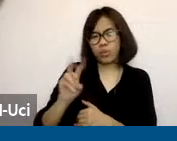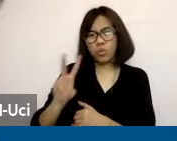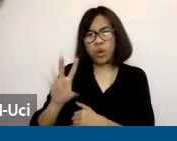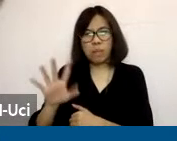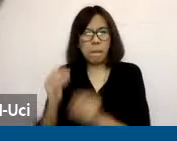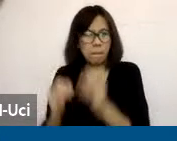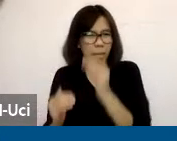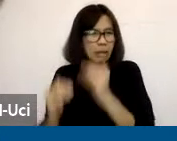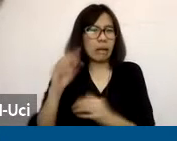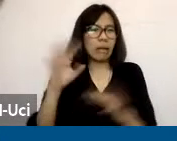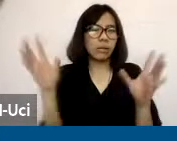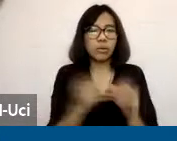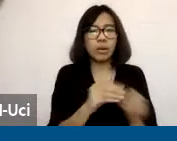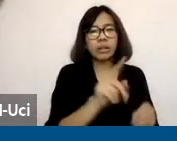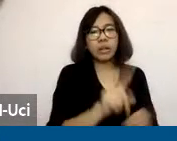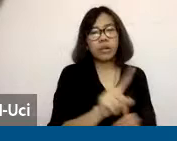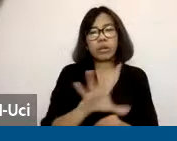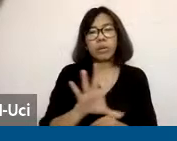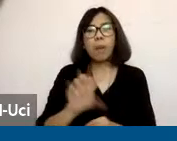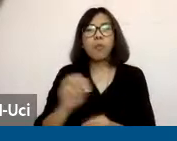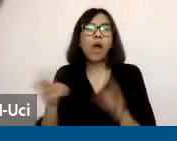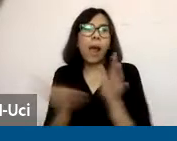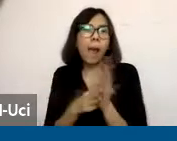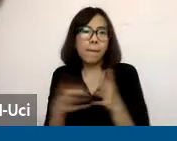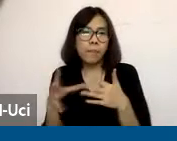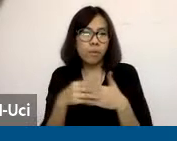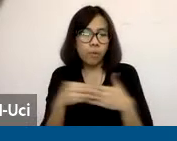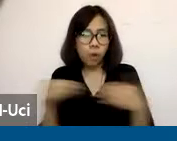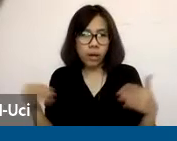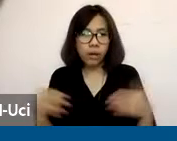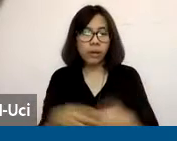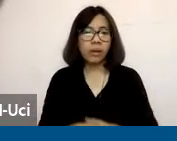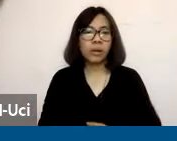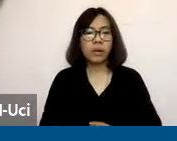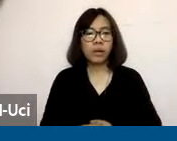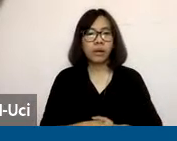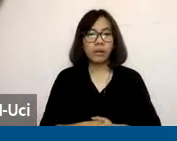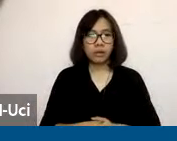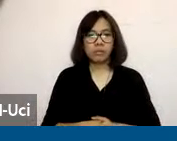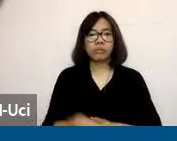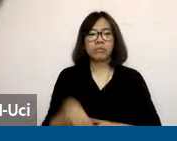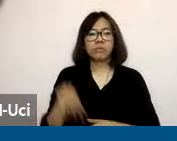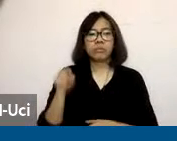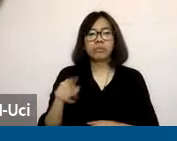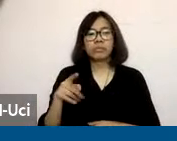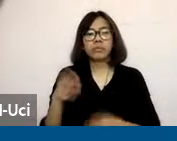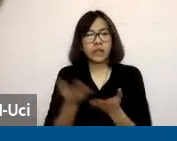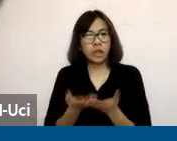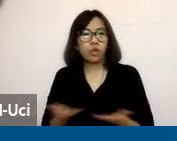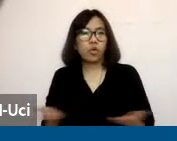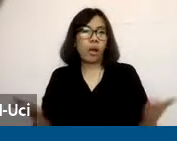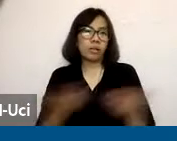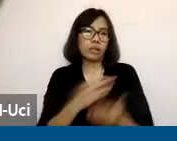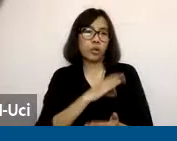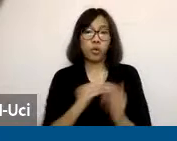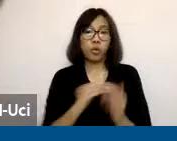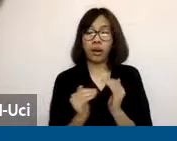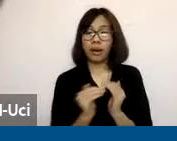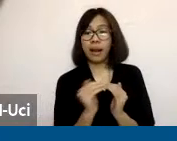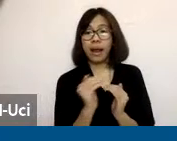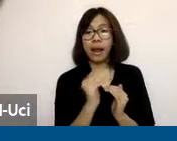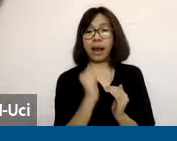2025 nah Om situasi kenaikan transaksi elektronik ini sebetulnya tidak hanya terjadi